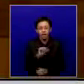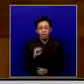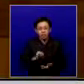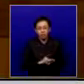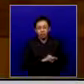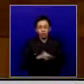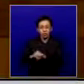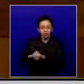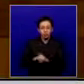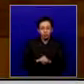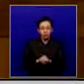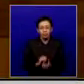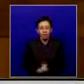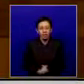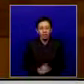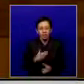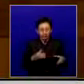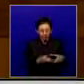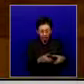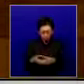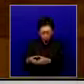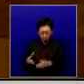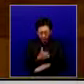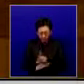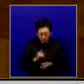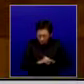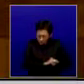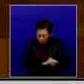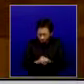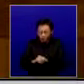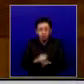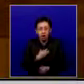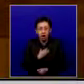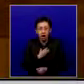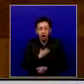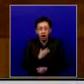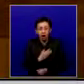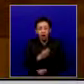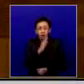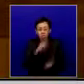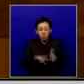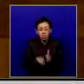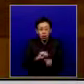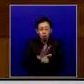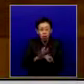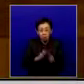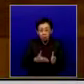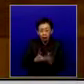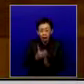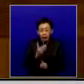ใจอยากเห็นพรรคการเมืองมีความสมัครใจไม่อย่างนั้นจะผ่านโควิดถึงปีหน้าได้ยังไง